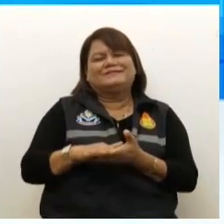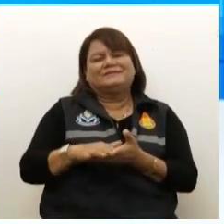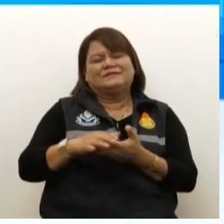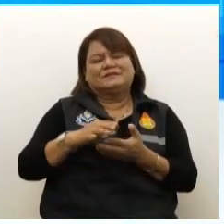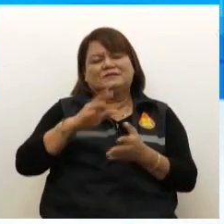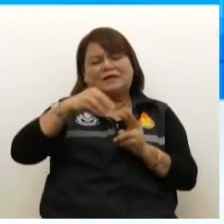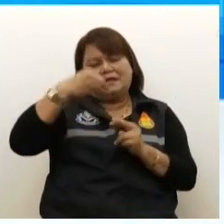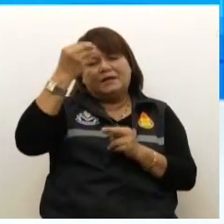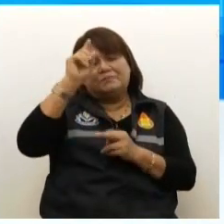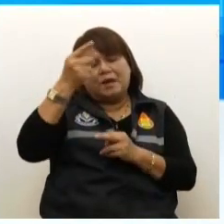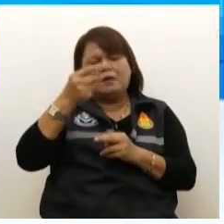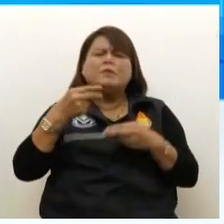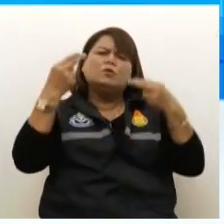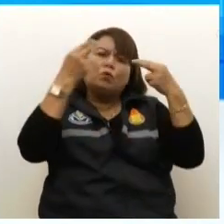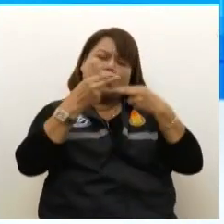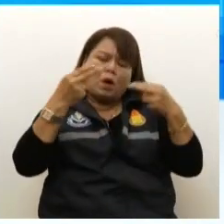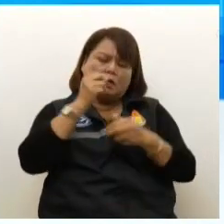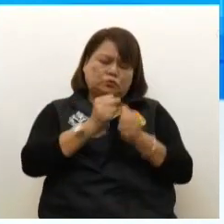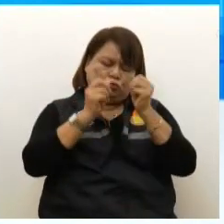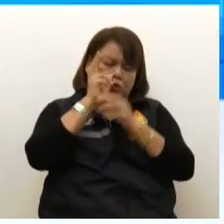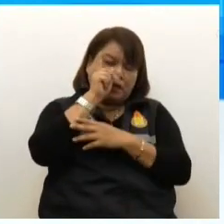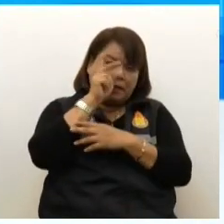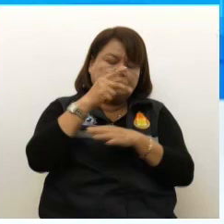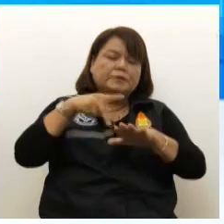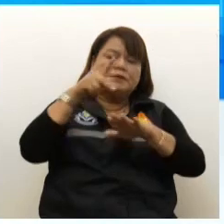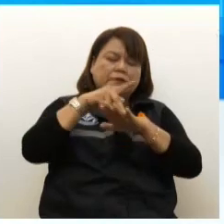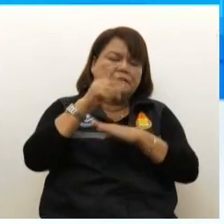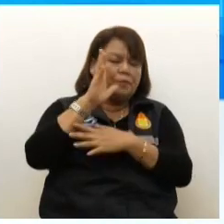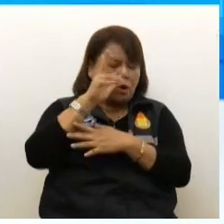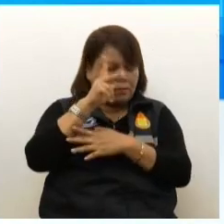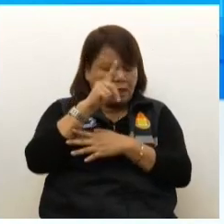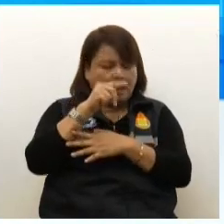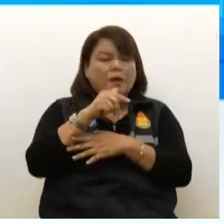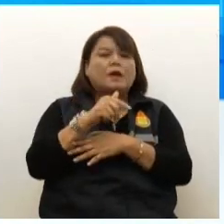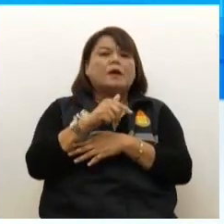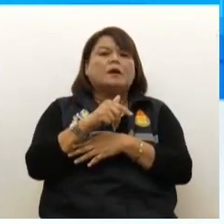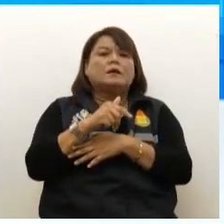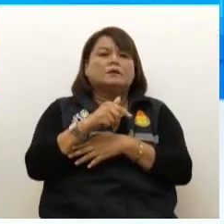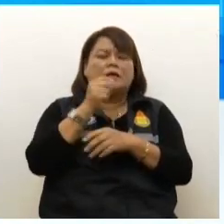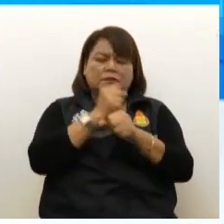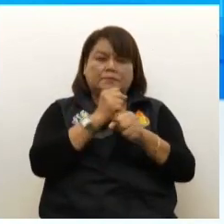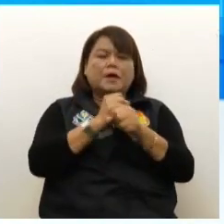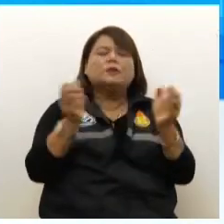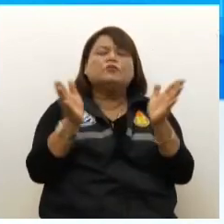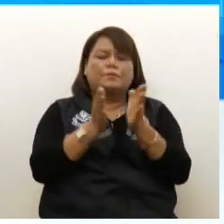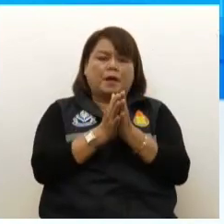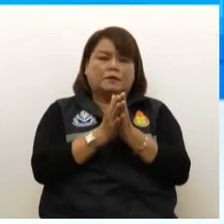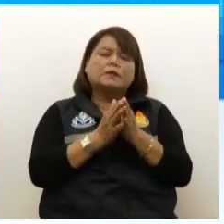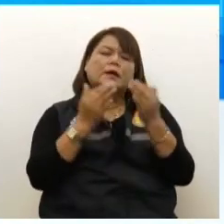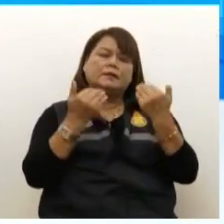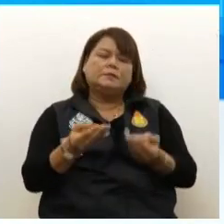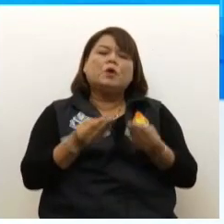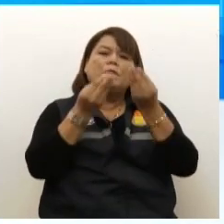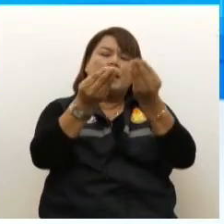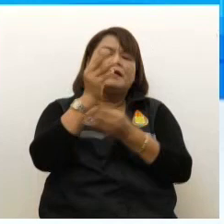วงกังวลก็ขอให้ทุกเขตพื้นที่ผู้ปกครองทุกคนนะครับได้ทำงานร่วมกันโดยขณะนี้เราได้มอบหมาย